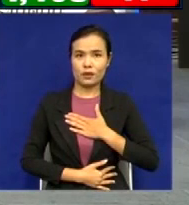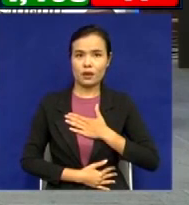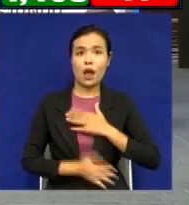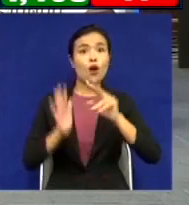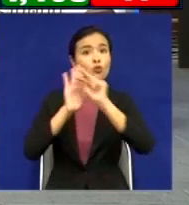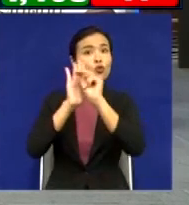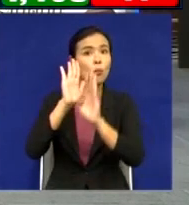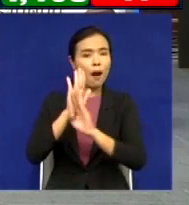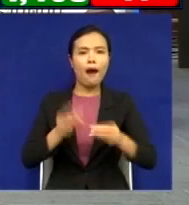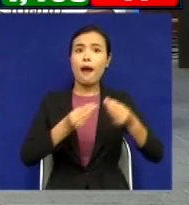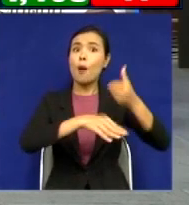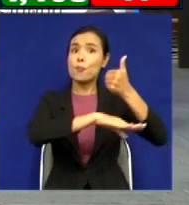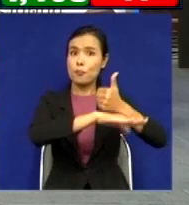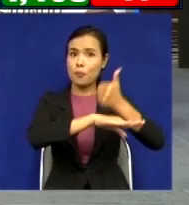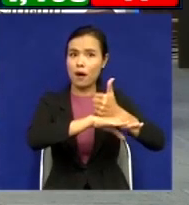ธิบดีว่า